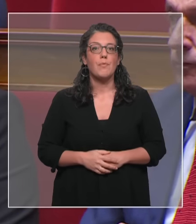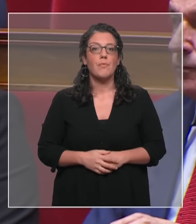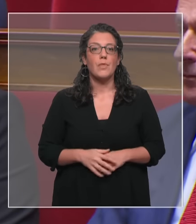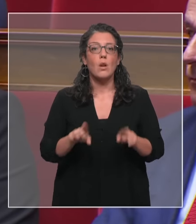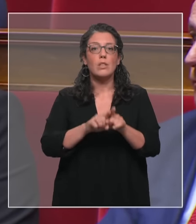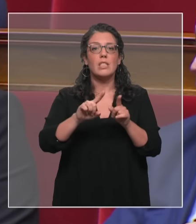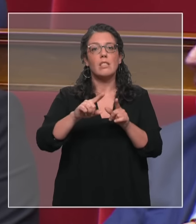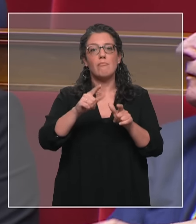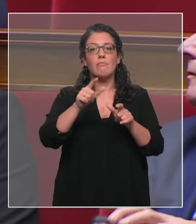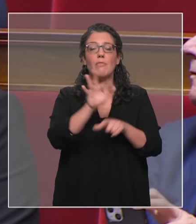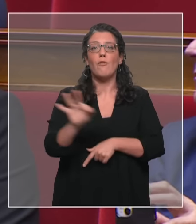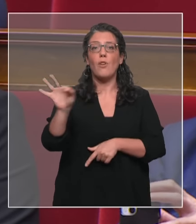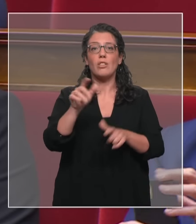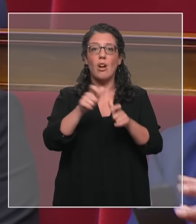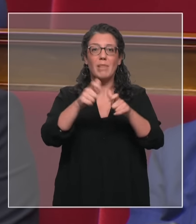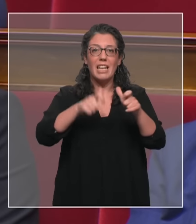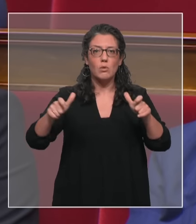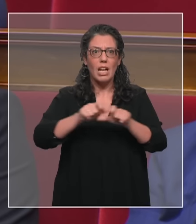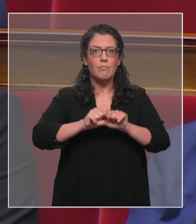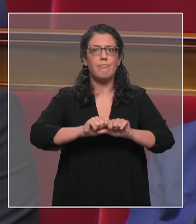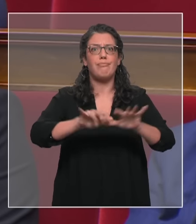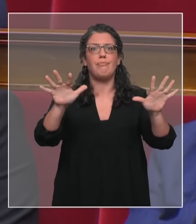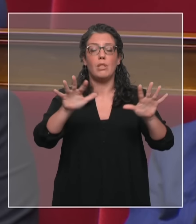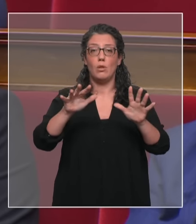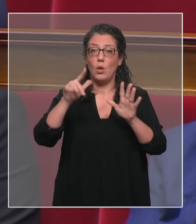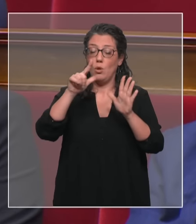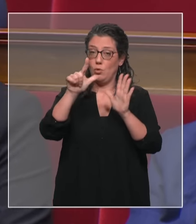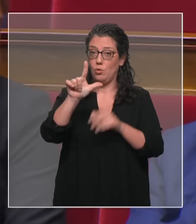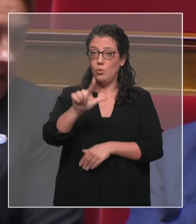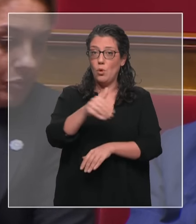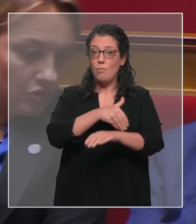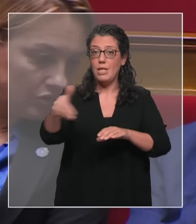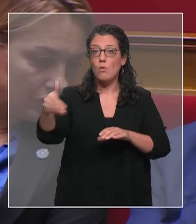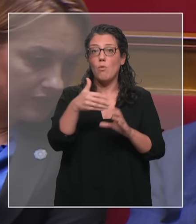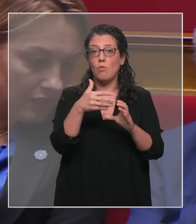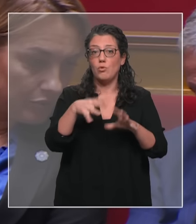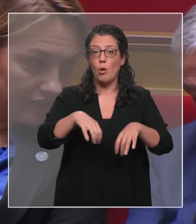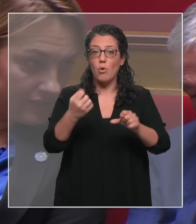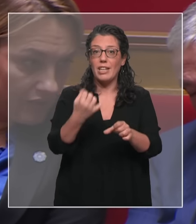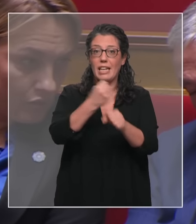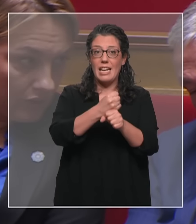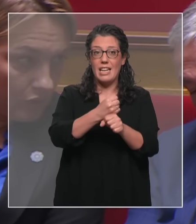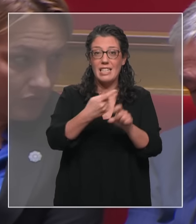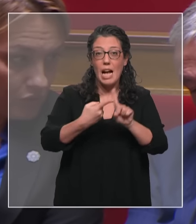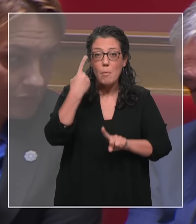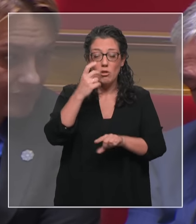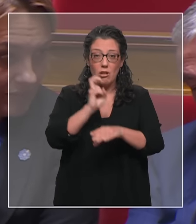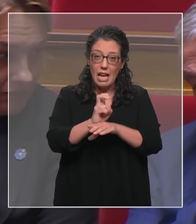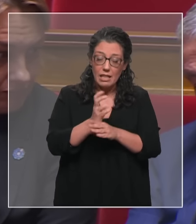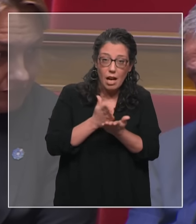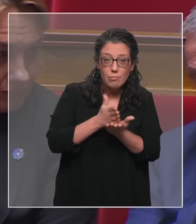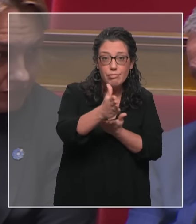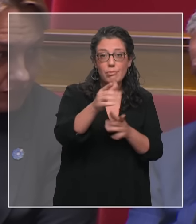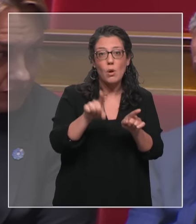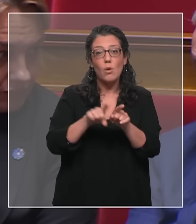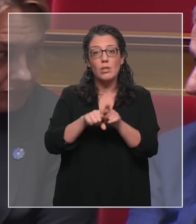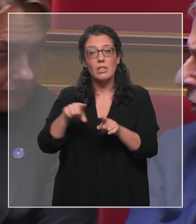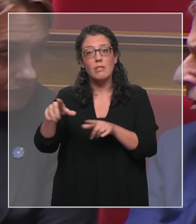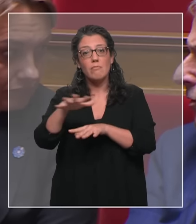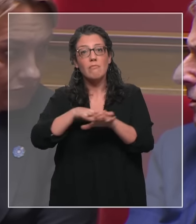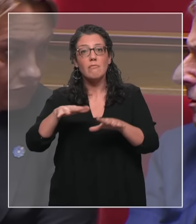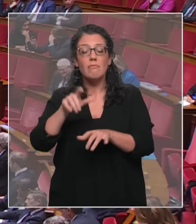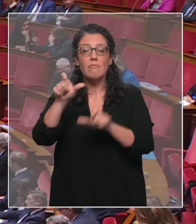réindustrialisation de notre pays et créé 2 millions d'emplois. L'urgence est de garder la boussole, de rétablir la confiance des acteurs du monde économique.